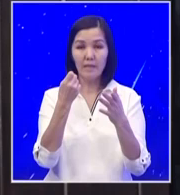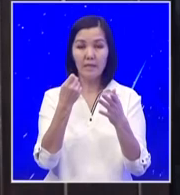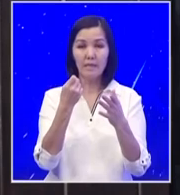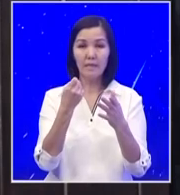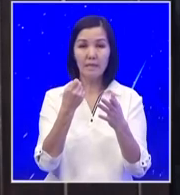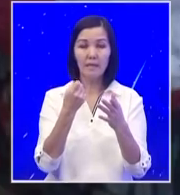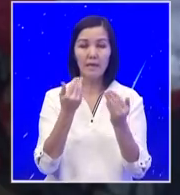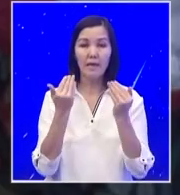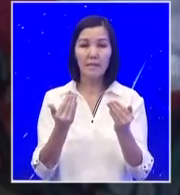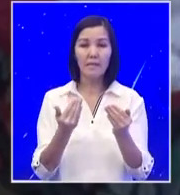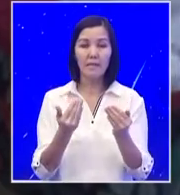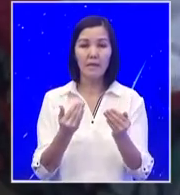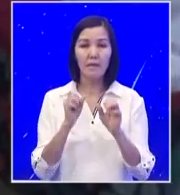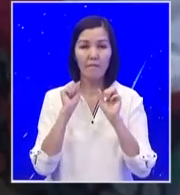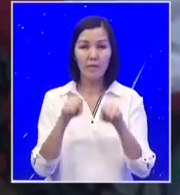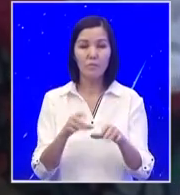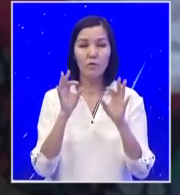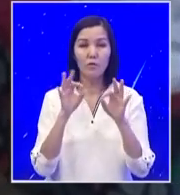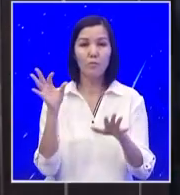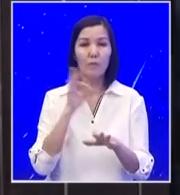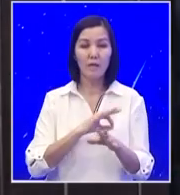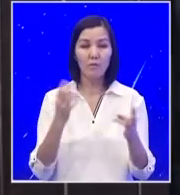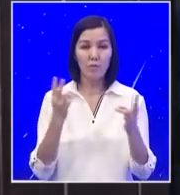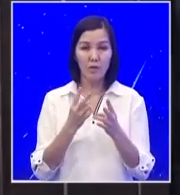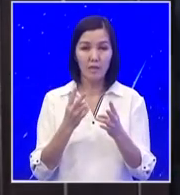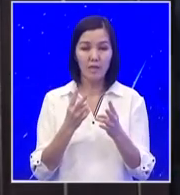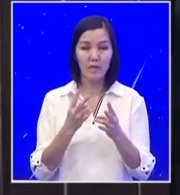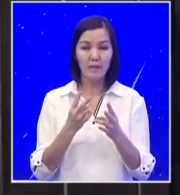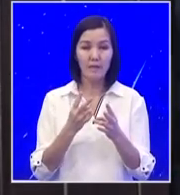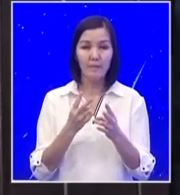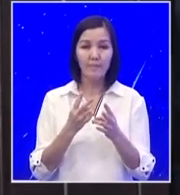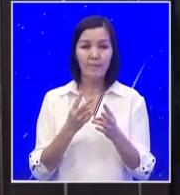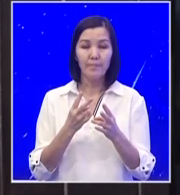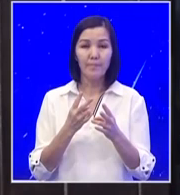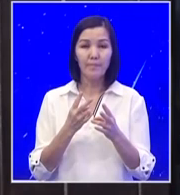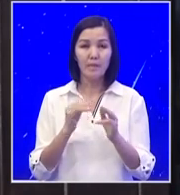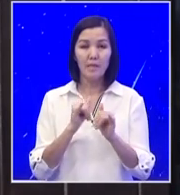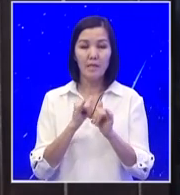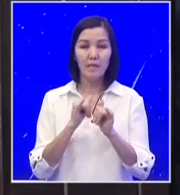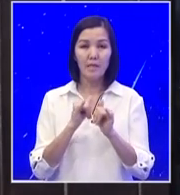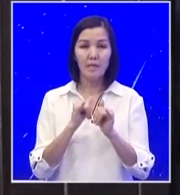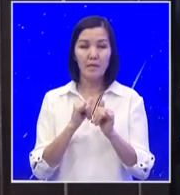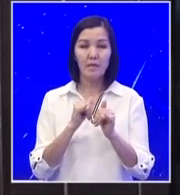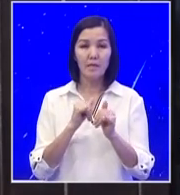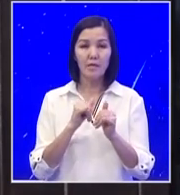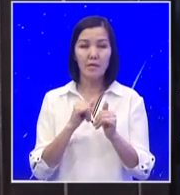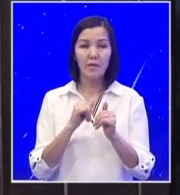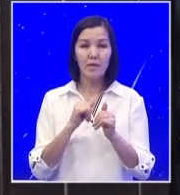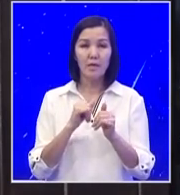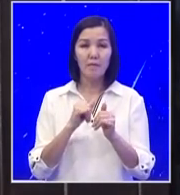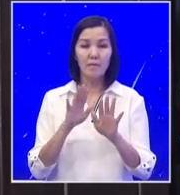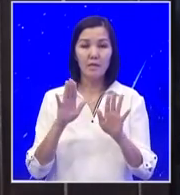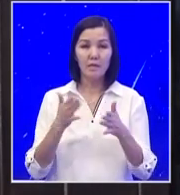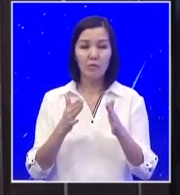ақпараттық соғыс дәуірінде өздерінің мүмкіндіктерін дұрыс пайдаланып жатқан жоқ. Шудың ары қарай үлкен болып дамуы күрделенбеуі үшін, ситуация